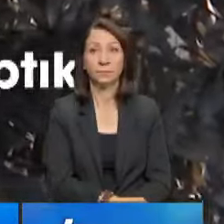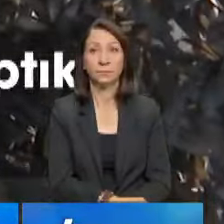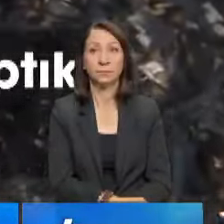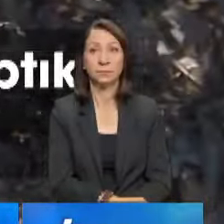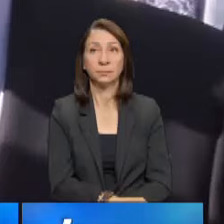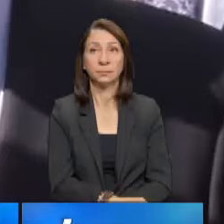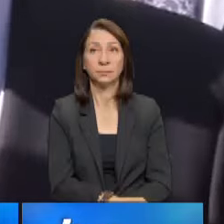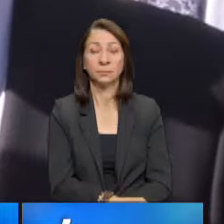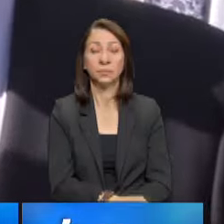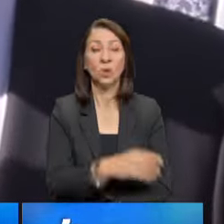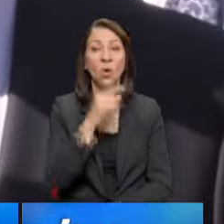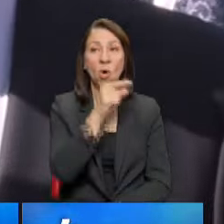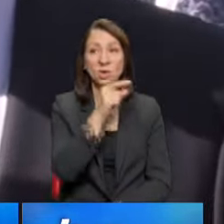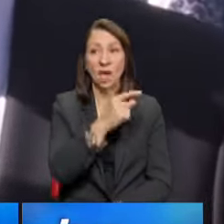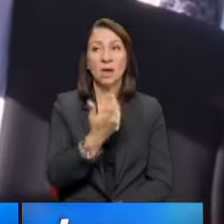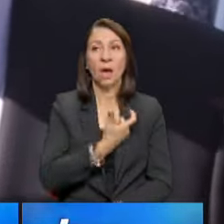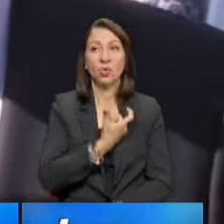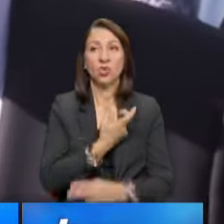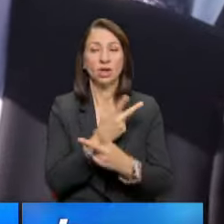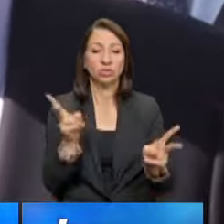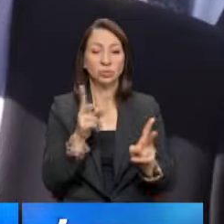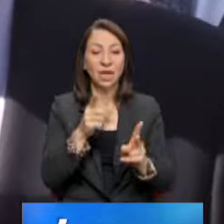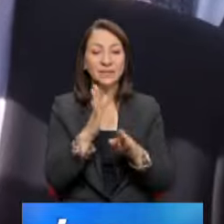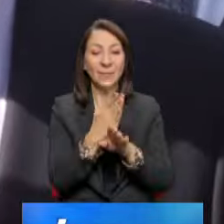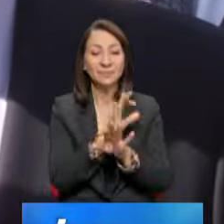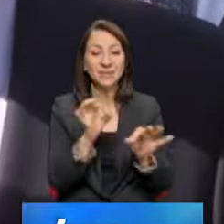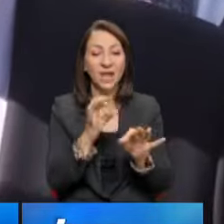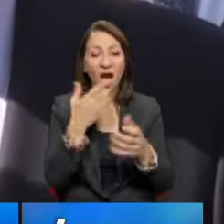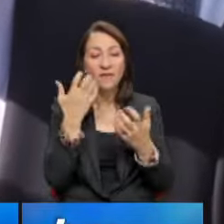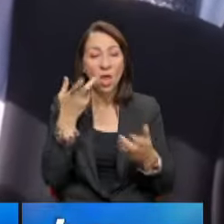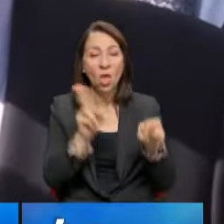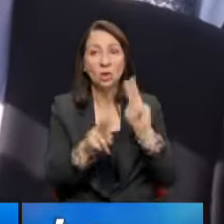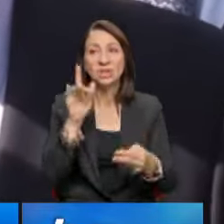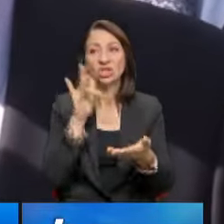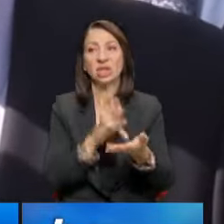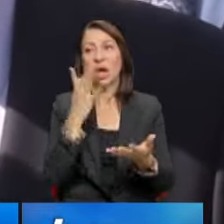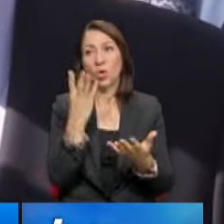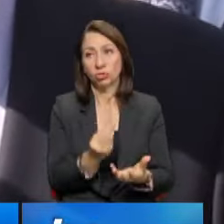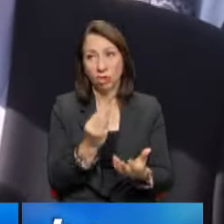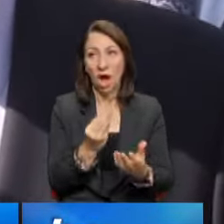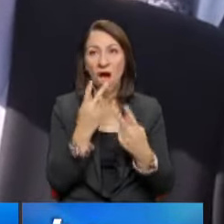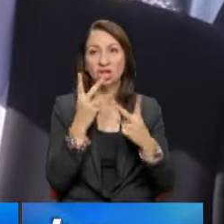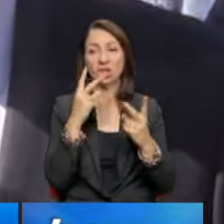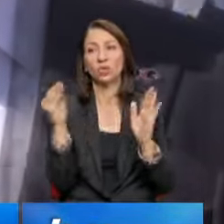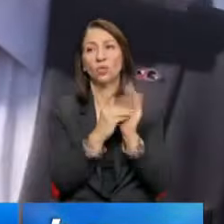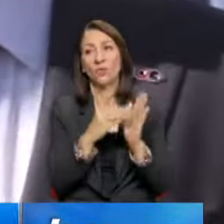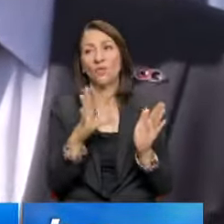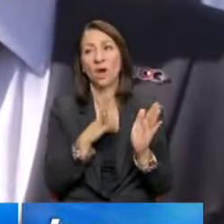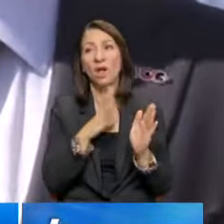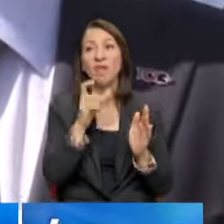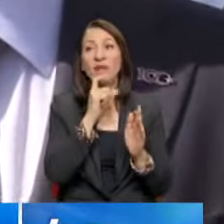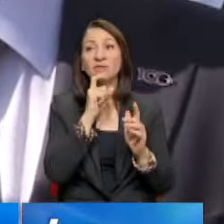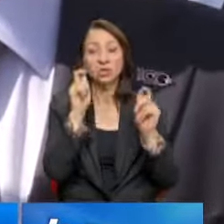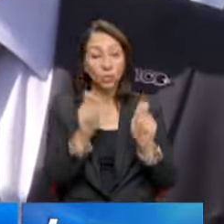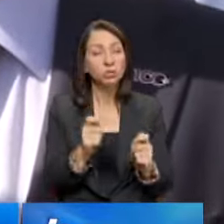olsun size ya. Orada kanun açık. Burada sebepsiz yere hayvan öldürmenin cezalandırılacağı açıkça yazıyor zaten. Bir yanlış